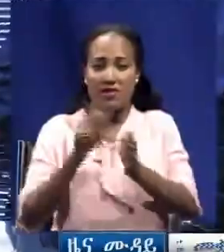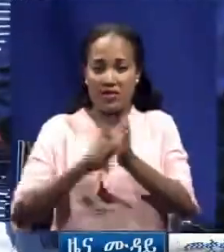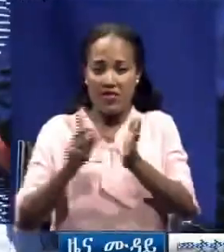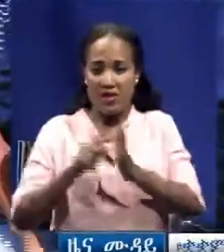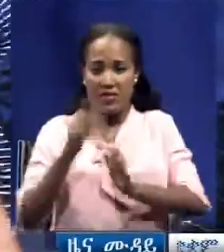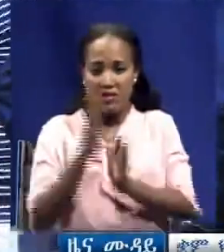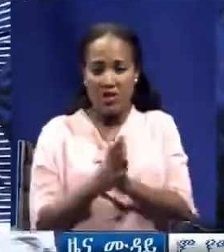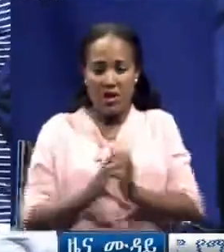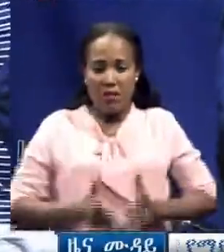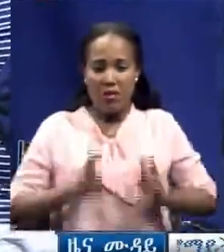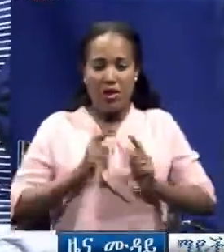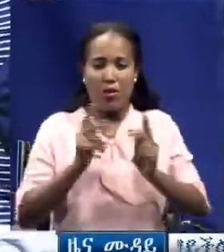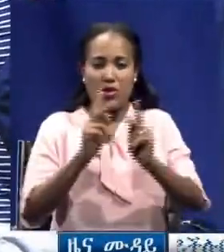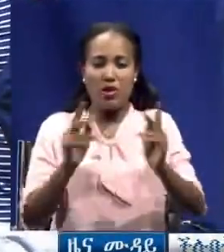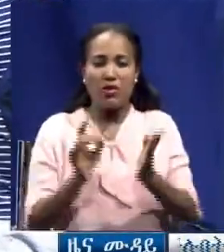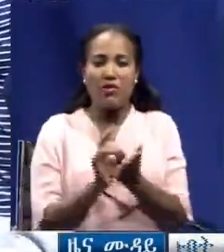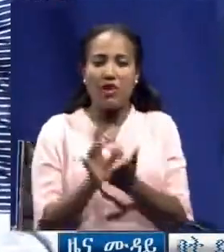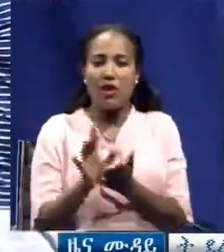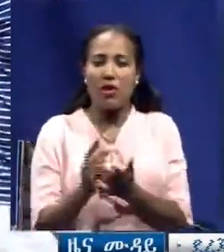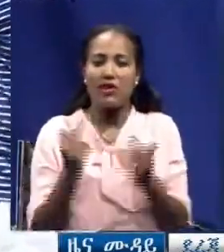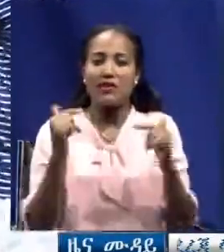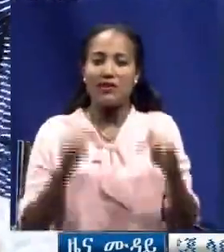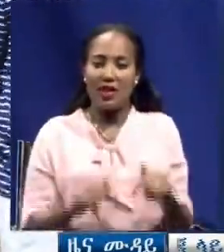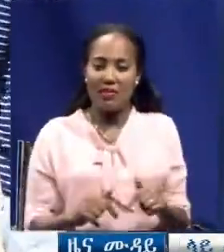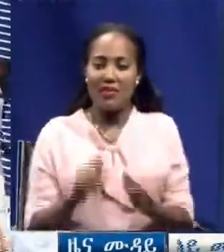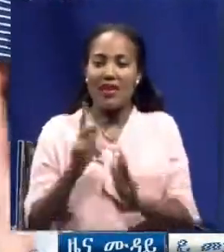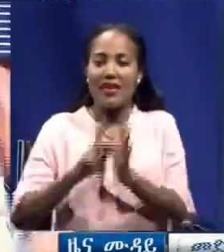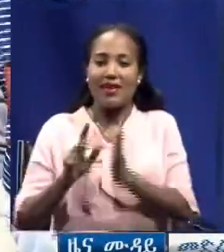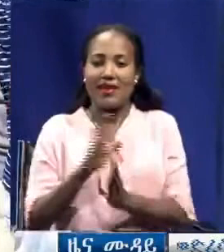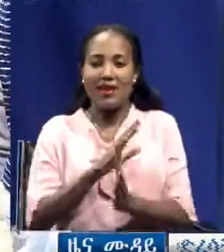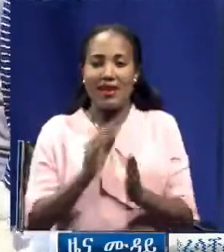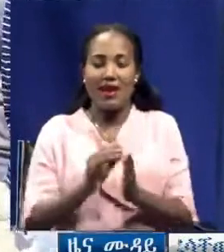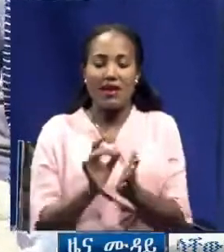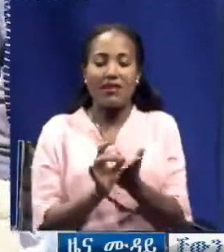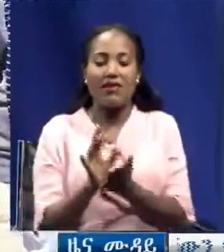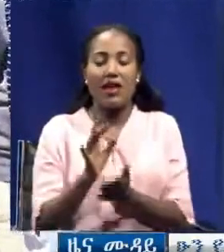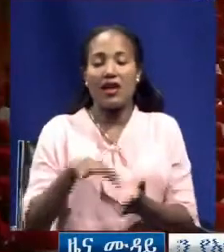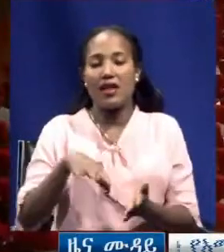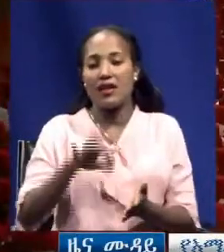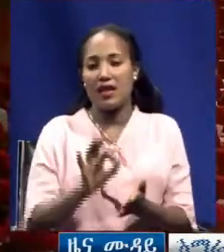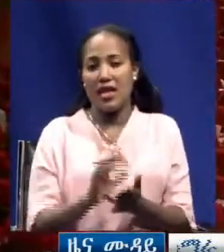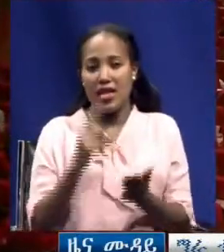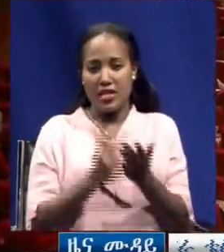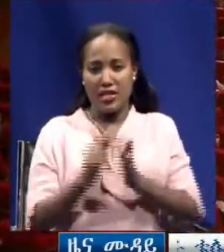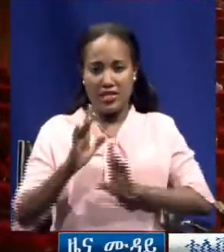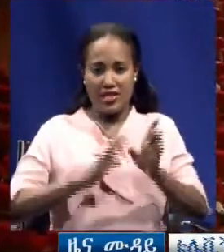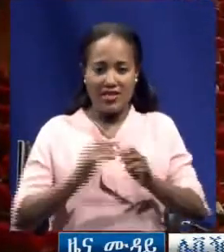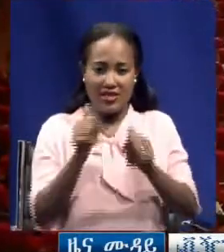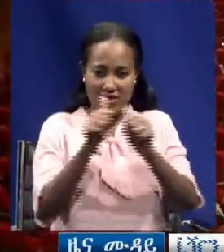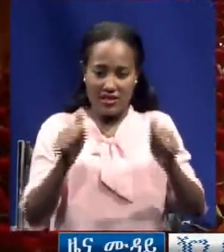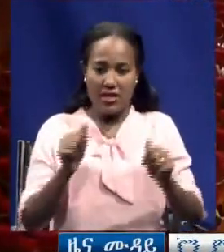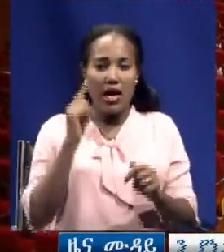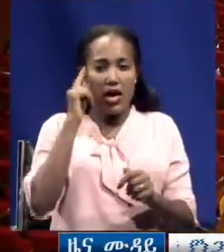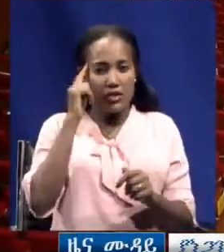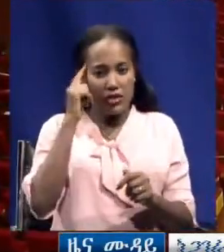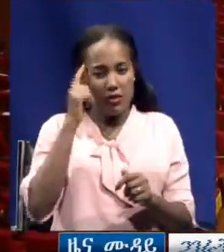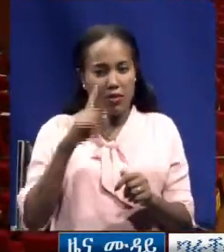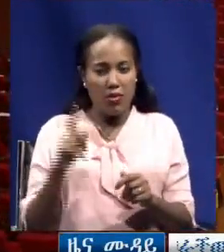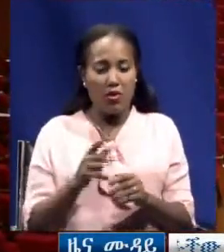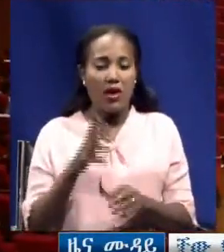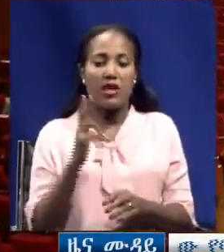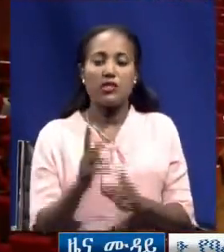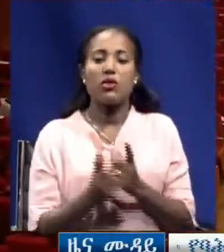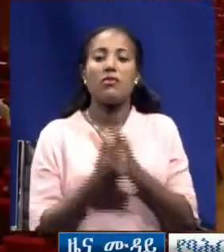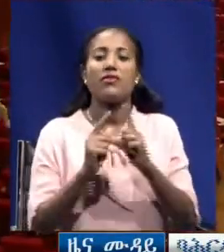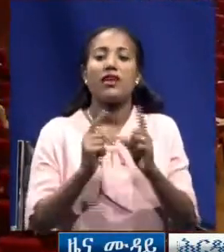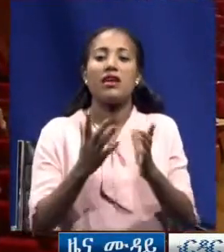ተፈጽሞበታል። ከመኖሪያ ቀዬው ተፈናቅሏል። ዛሬም እየተገደለና እየተፈናቀለ ይገኛል። ይህ ድርጊት እጅግ አሳሳቢ በመሆኑ አስቸኳይ